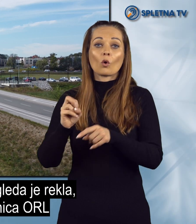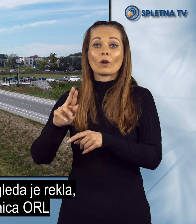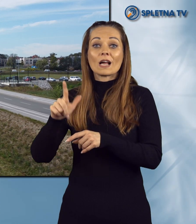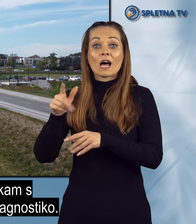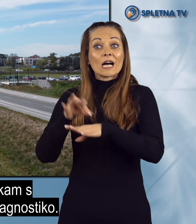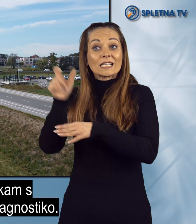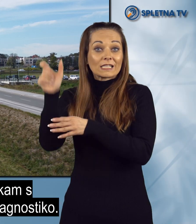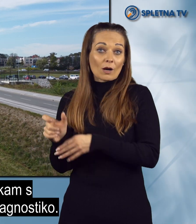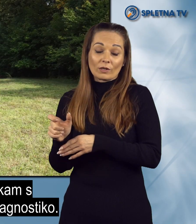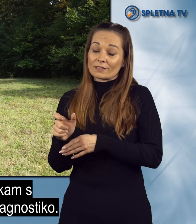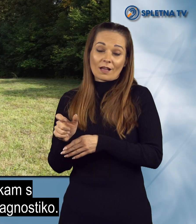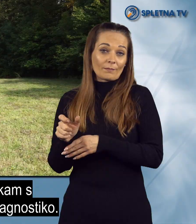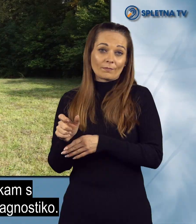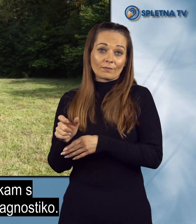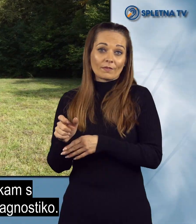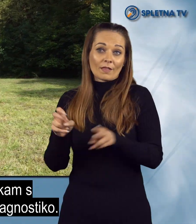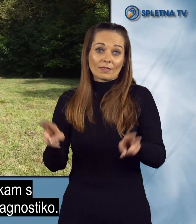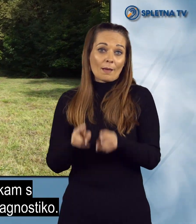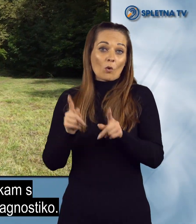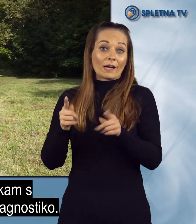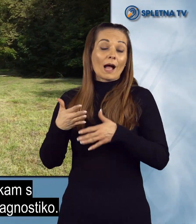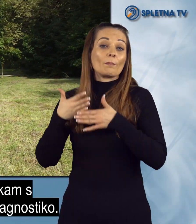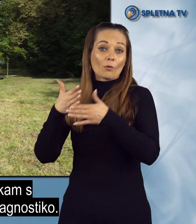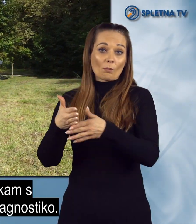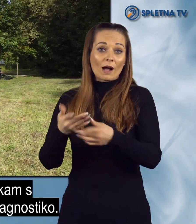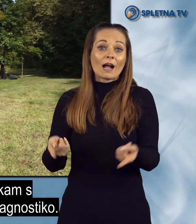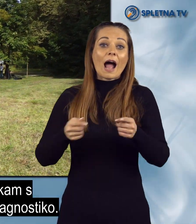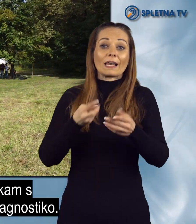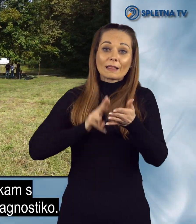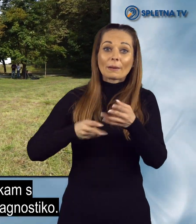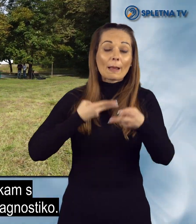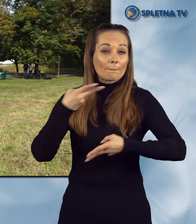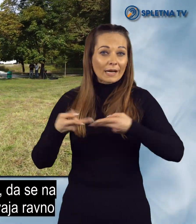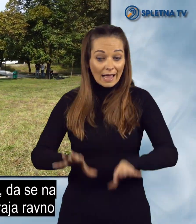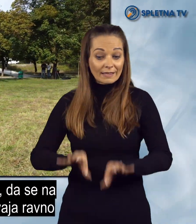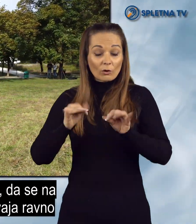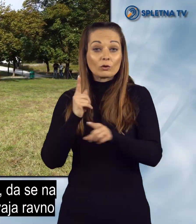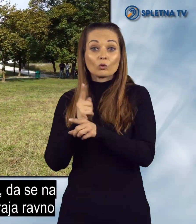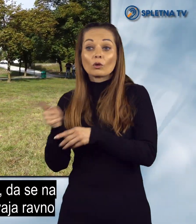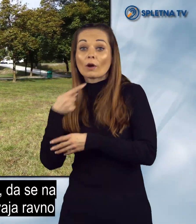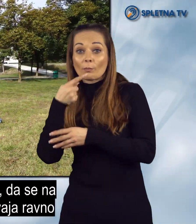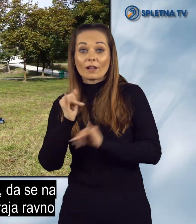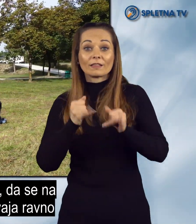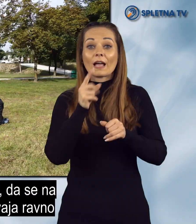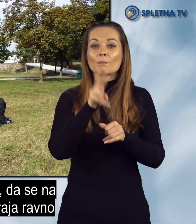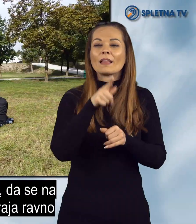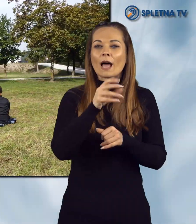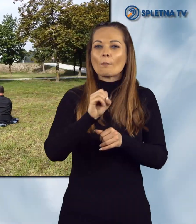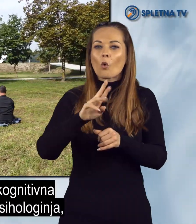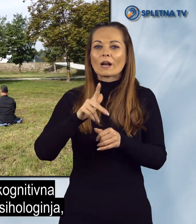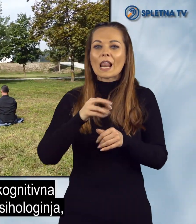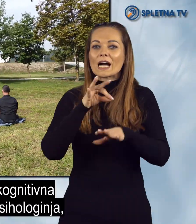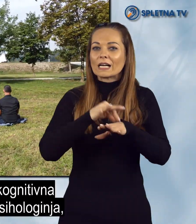ORL zdravnica nimamo več kam iti s pregledi in z diagnostiko. Je pa omenila, da se na ORL kliniki izvaja glih